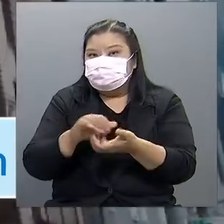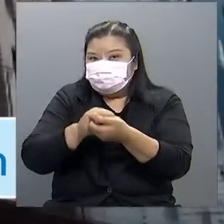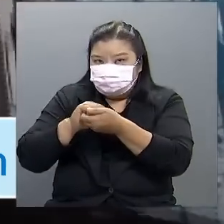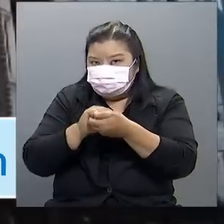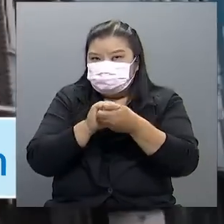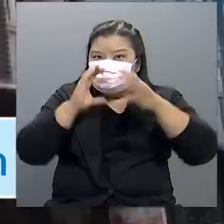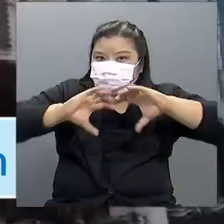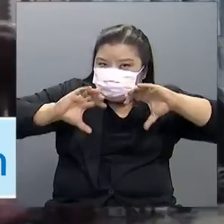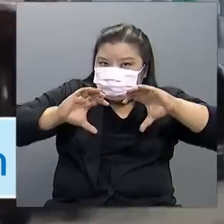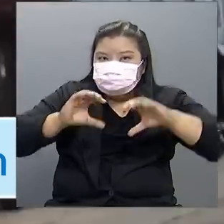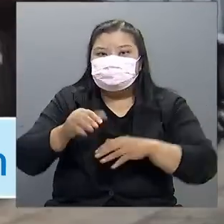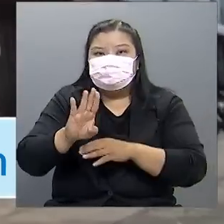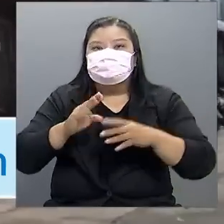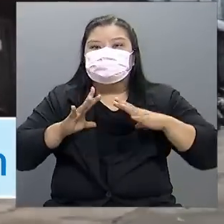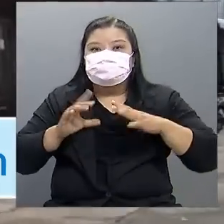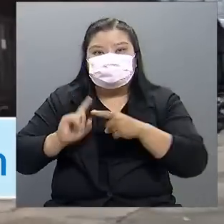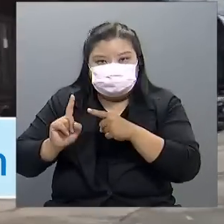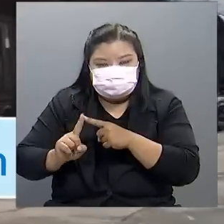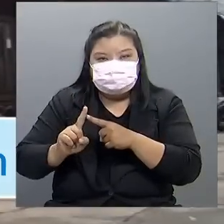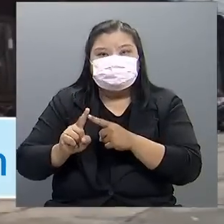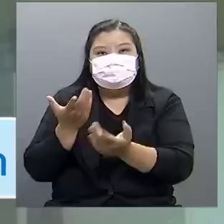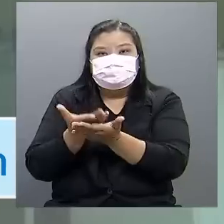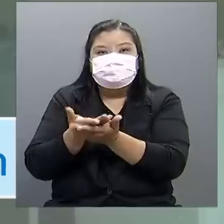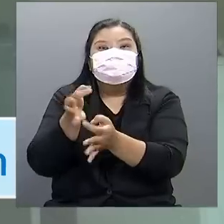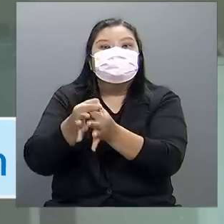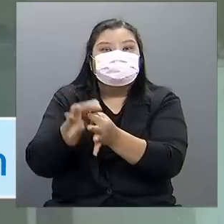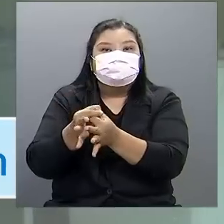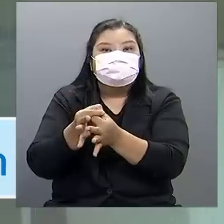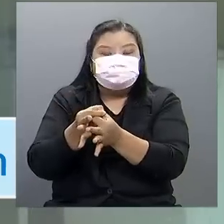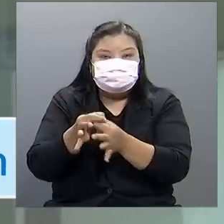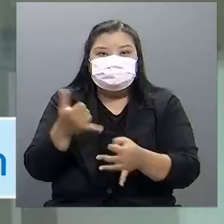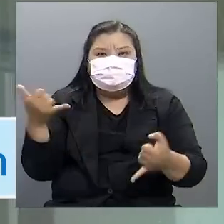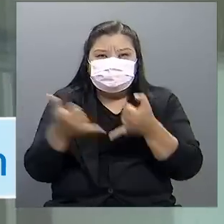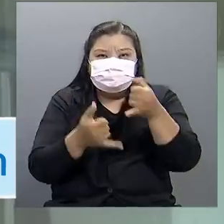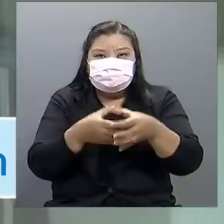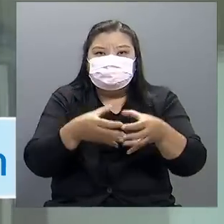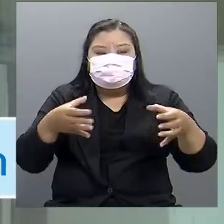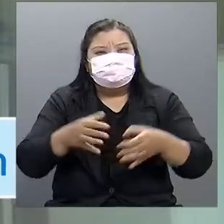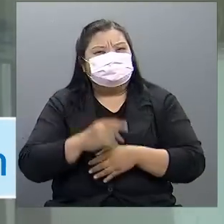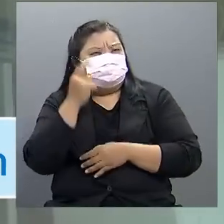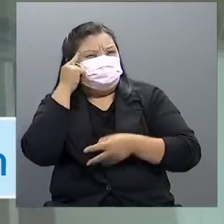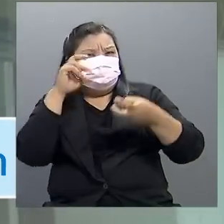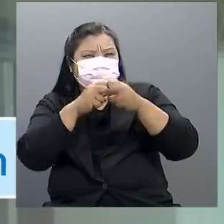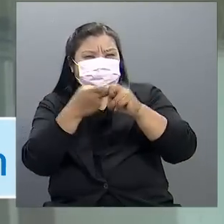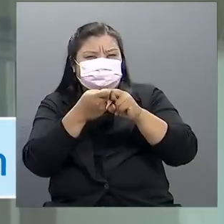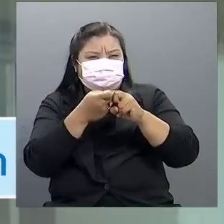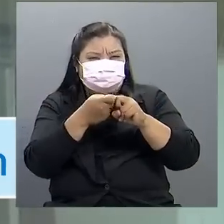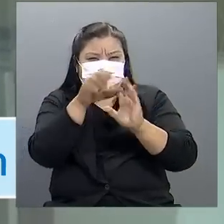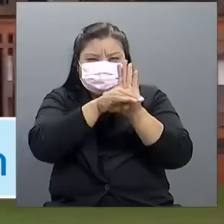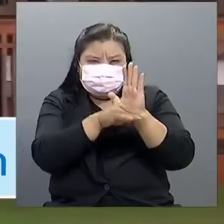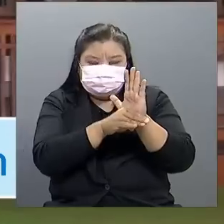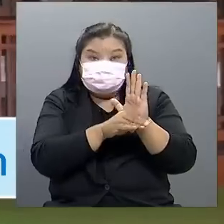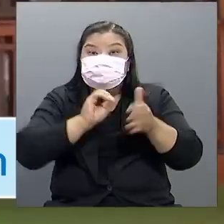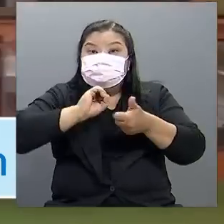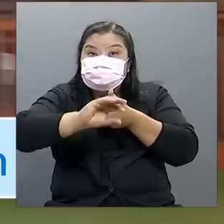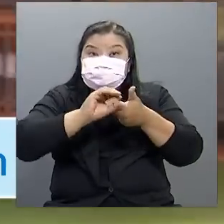เอกชนสถาบรรณการเงินมาช่วยการออกแบวิธีการแก้ปัหาให้กพประกอบการท่เที่ยวซึ่งขัดทุนย